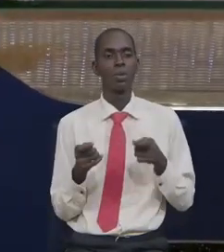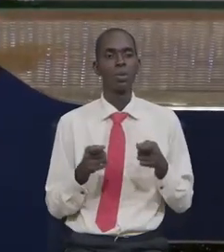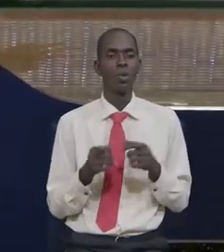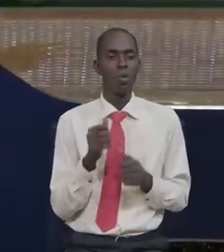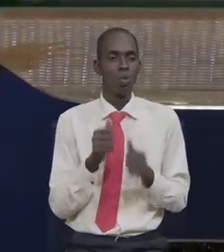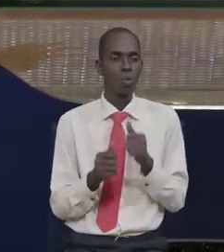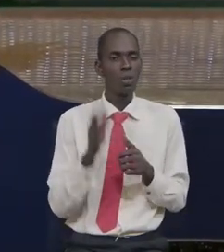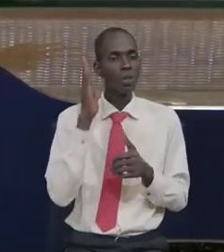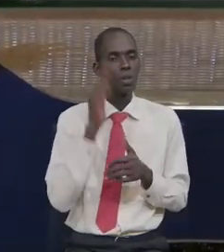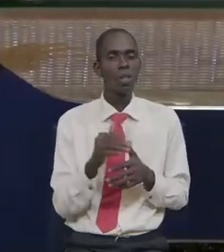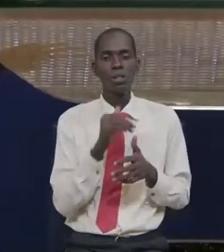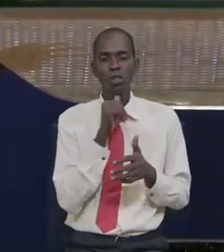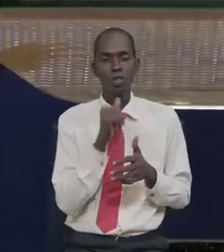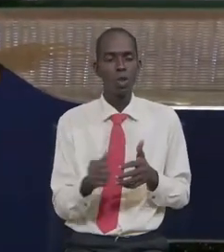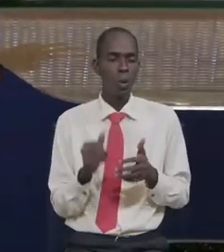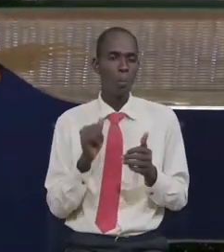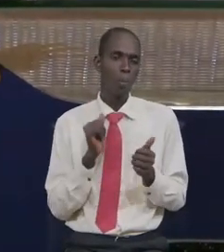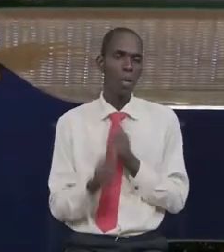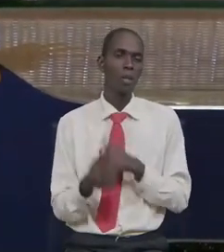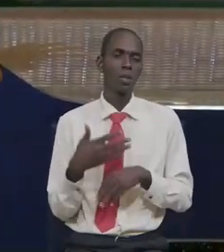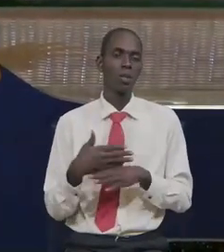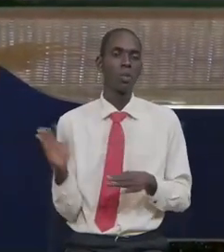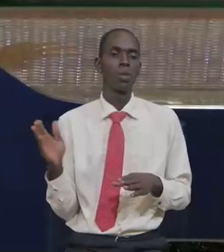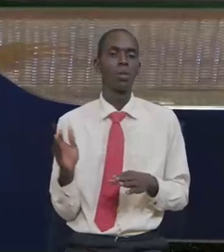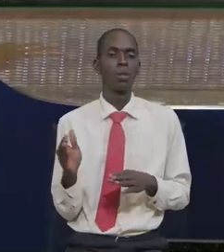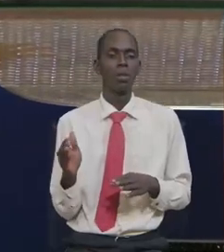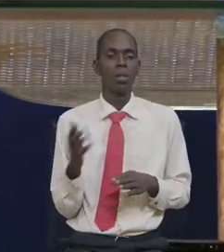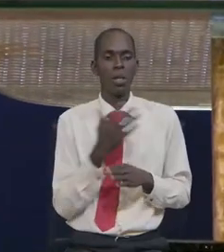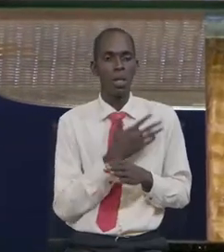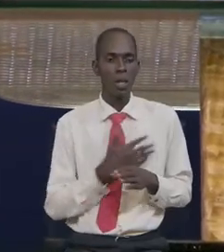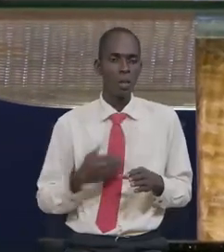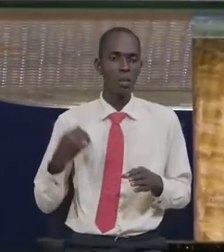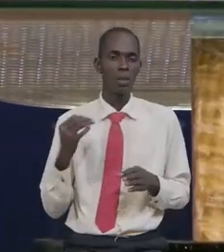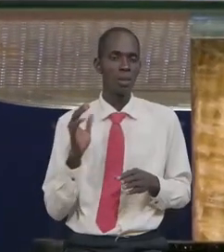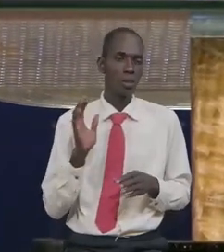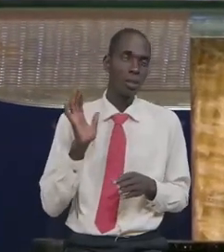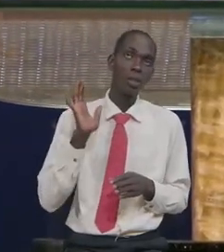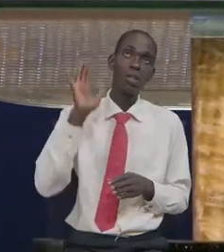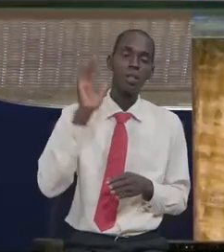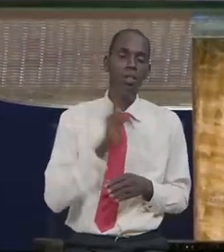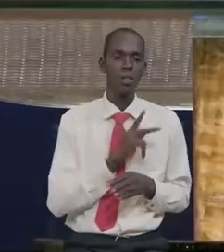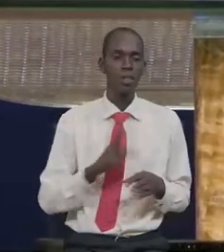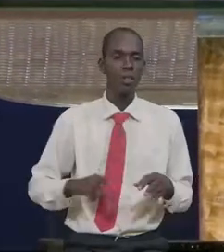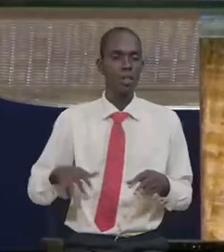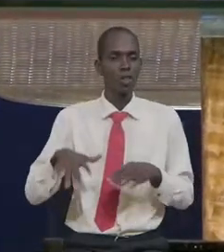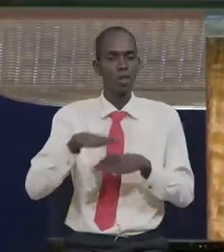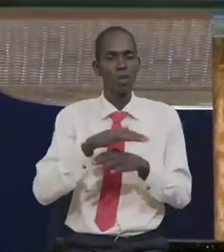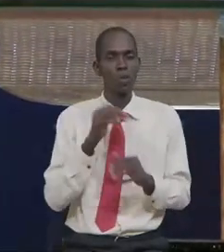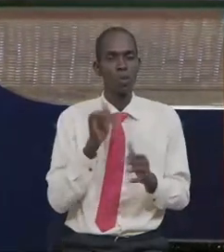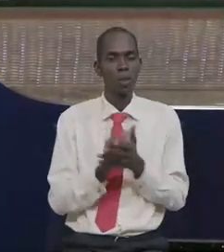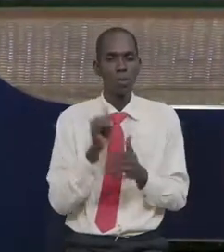ne passera point, et son règne ne sera jamais